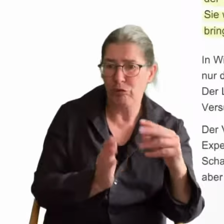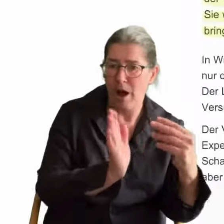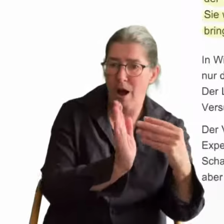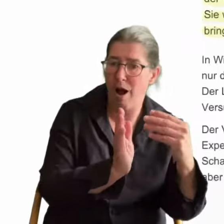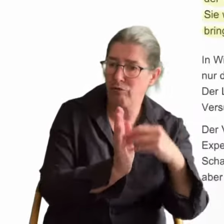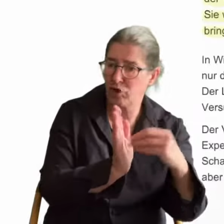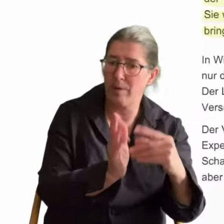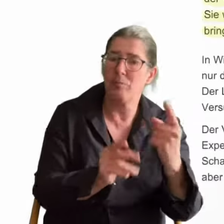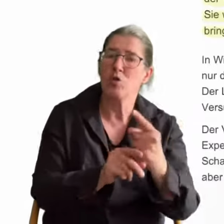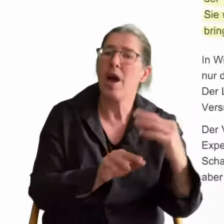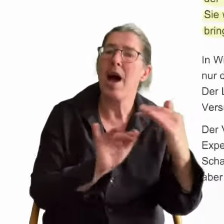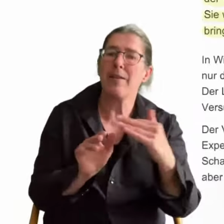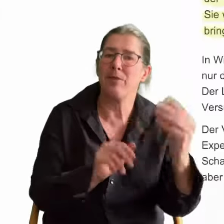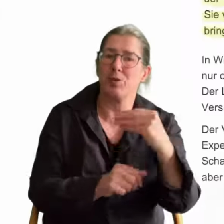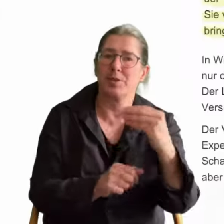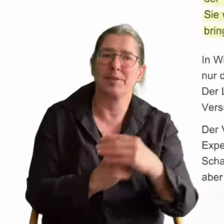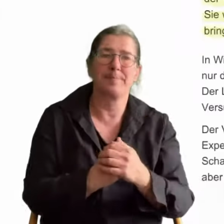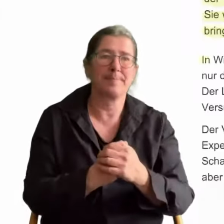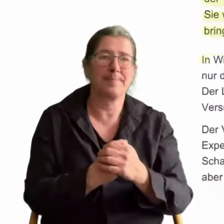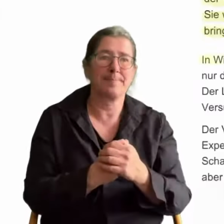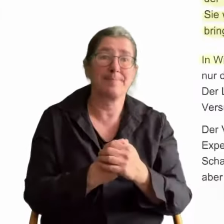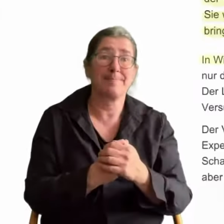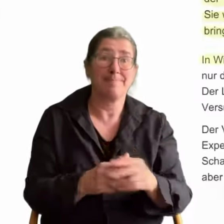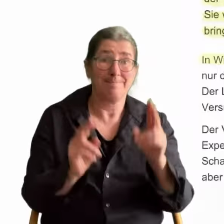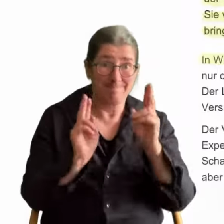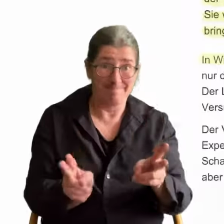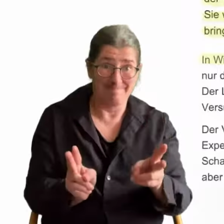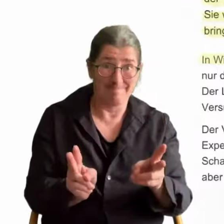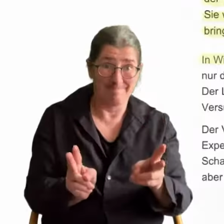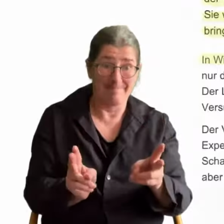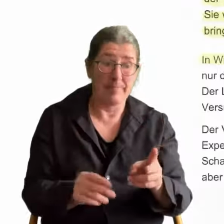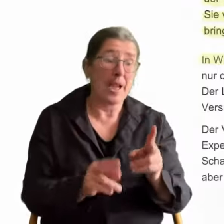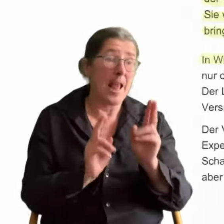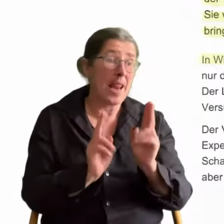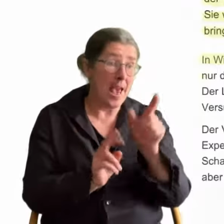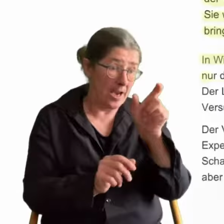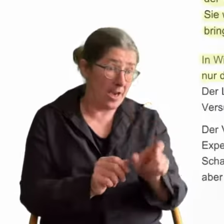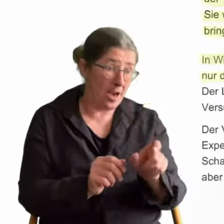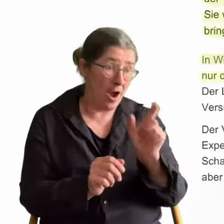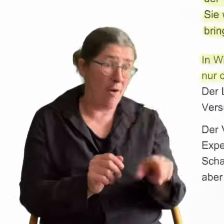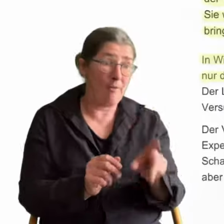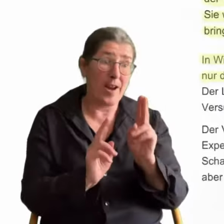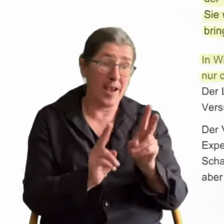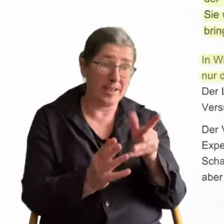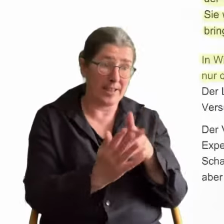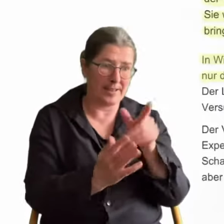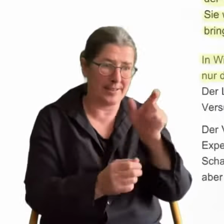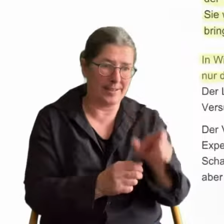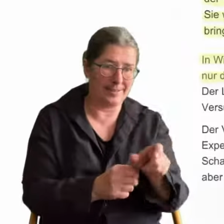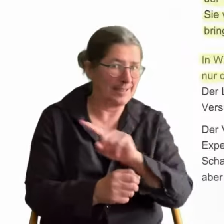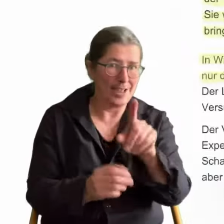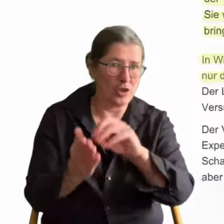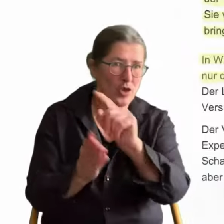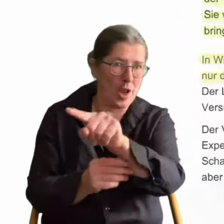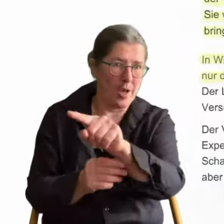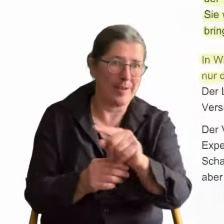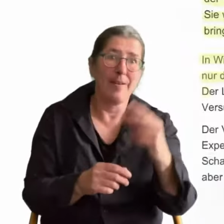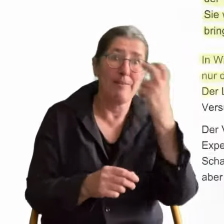beeinflusste auch wieso gesagt in wirklichkeit wird der lehrer getestet nicht der schüler und der